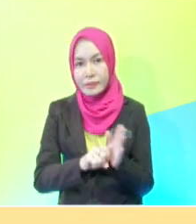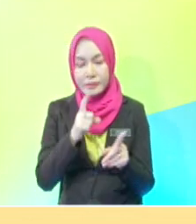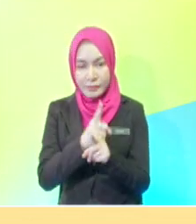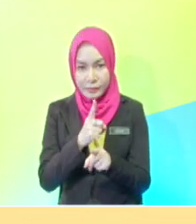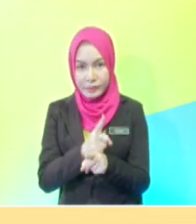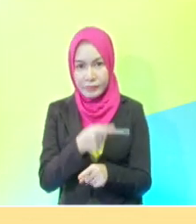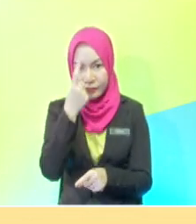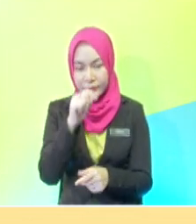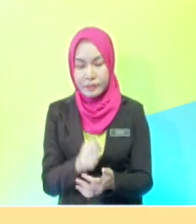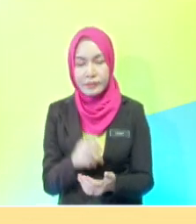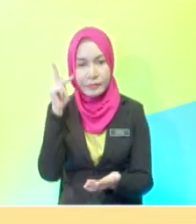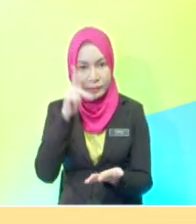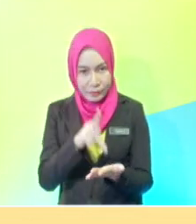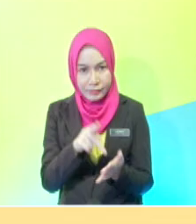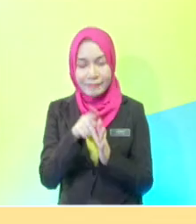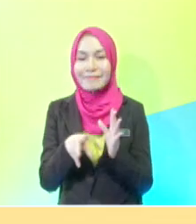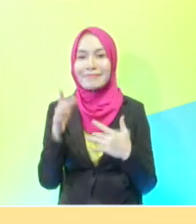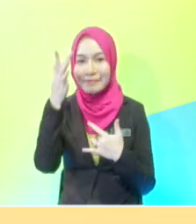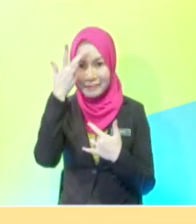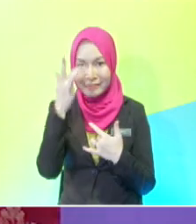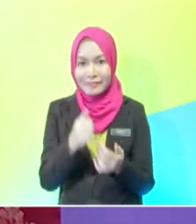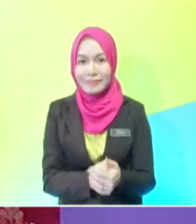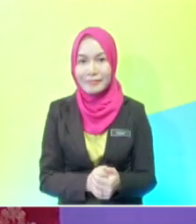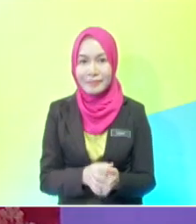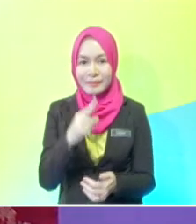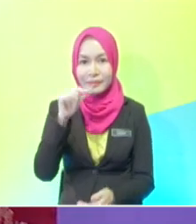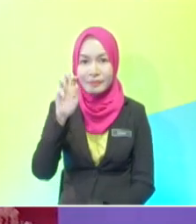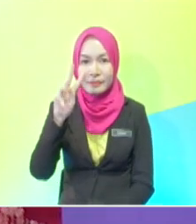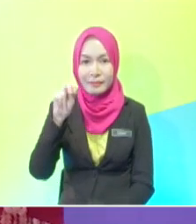dan juga menguji keserasian penderma